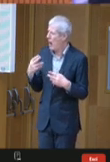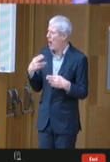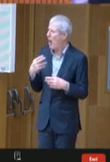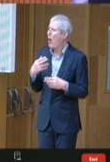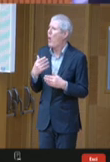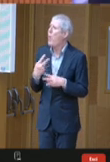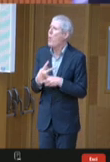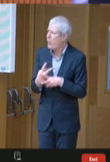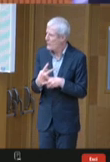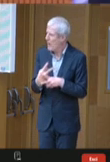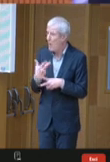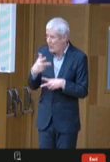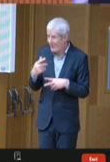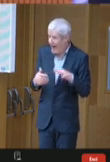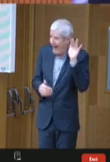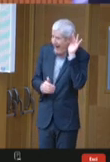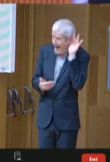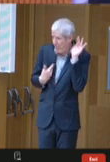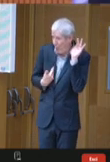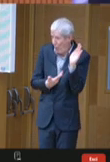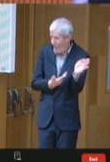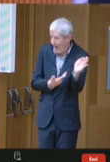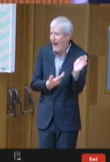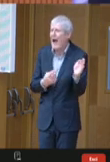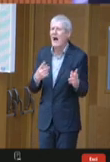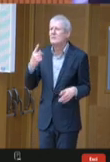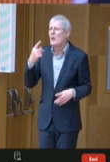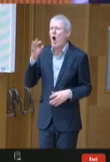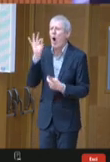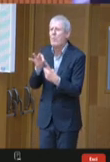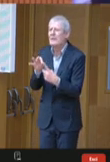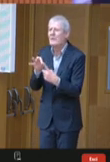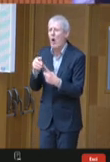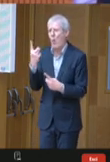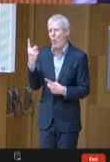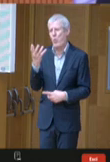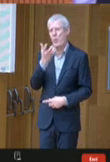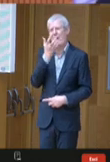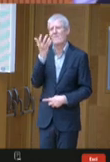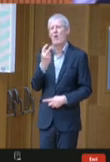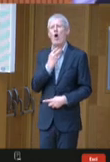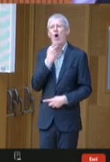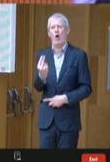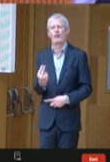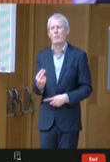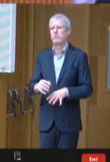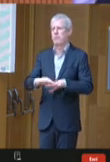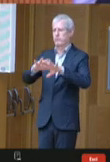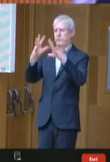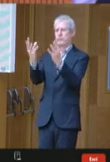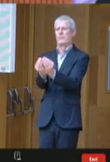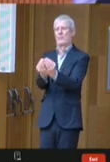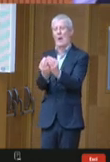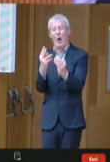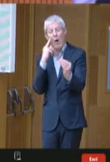perché, come si è appena sentito, l'intento è cercare un'unica voce che guarda e osserva